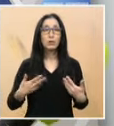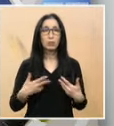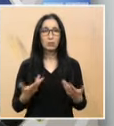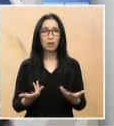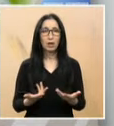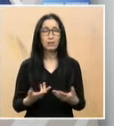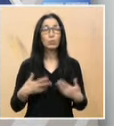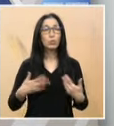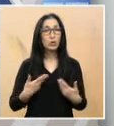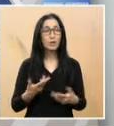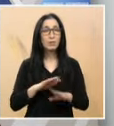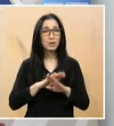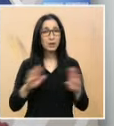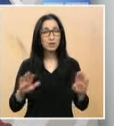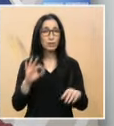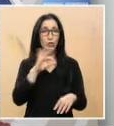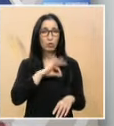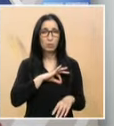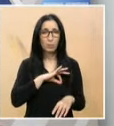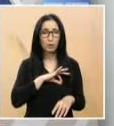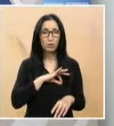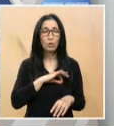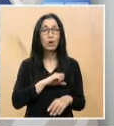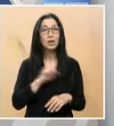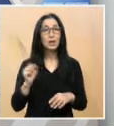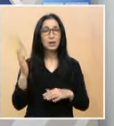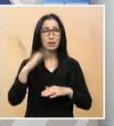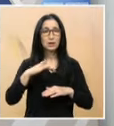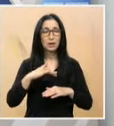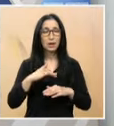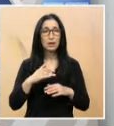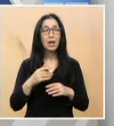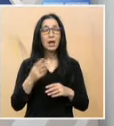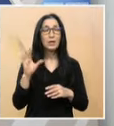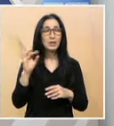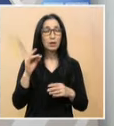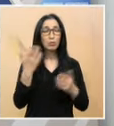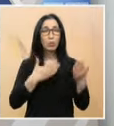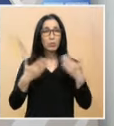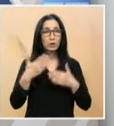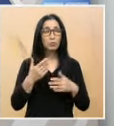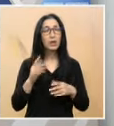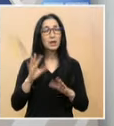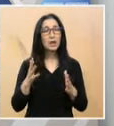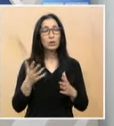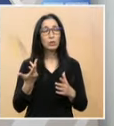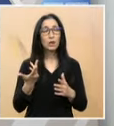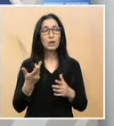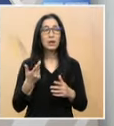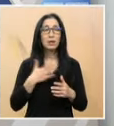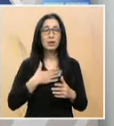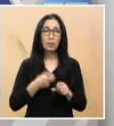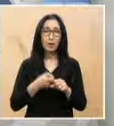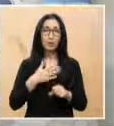Какво си пожелаваш? Пожелавам си да завърша успешно и след висшето образование се надявам някой ден да си направя